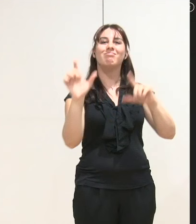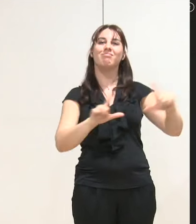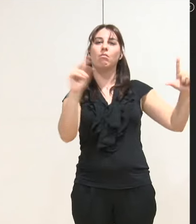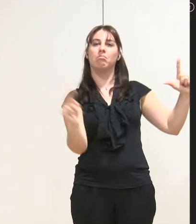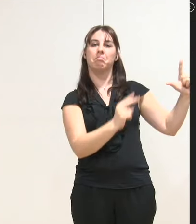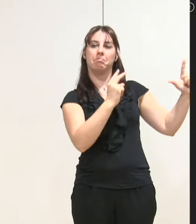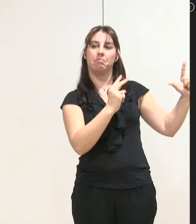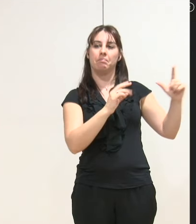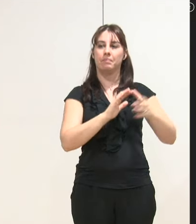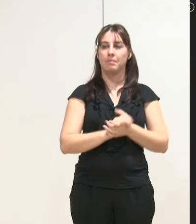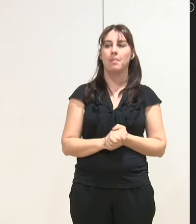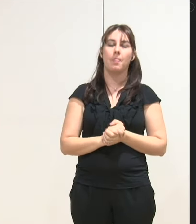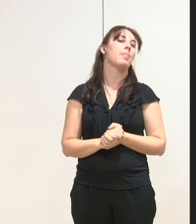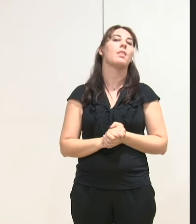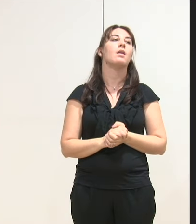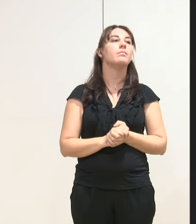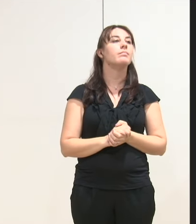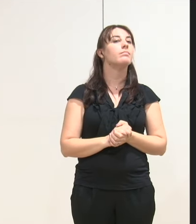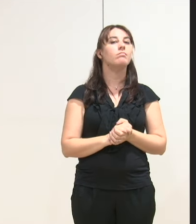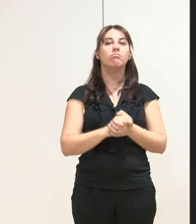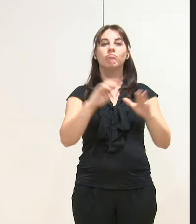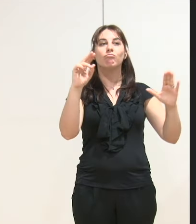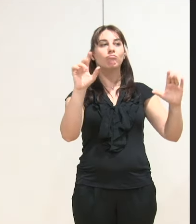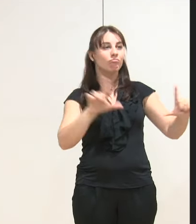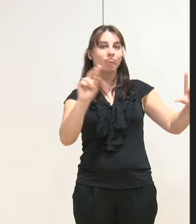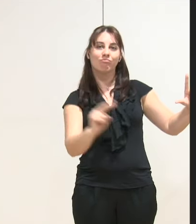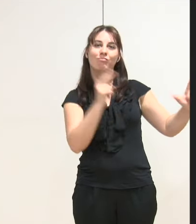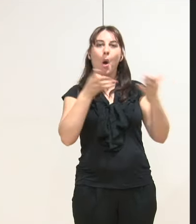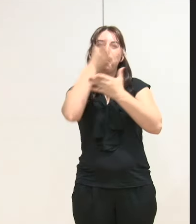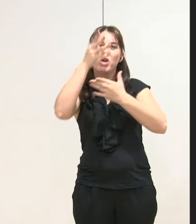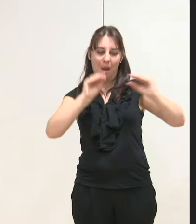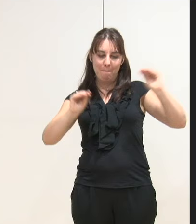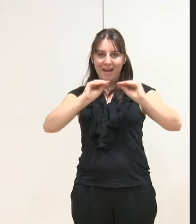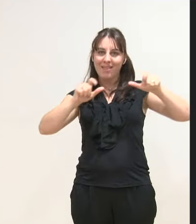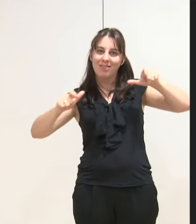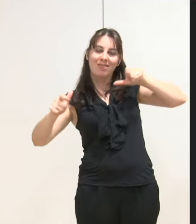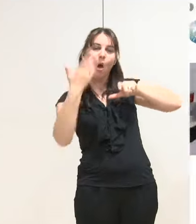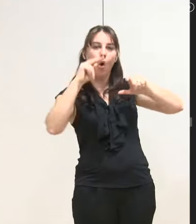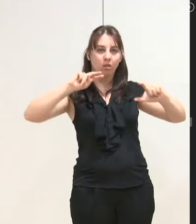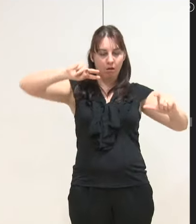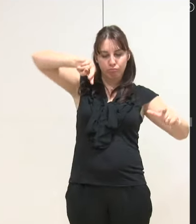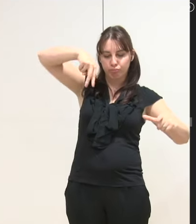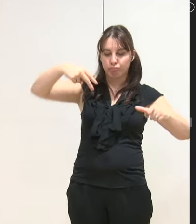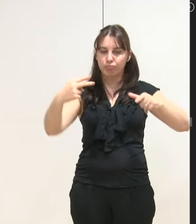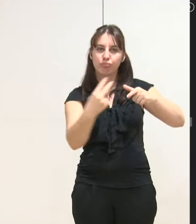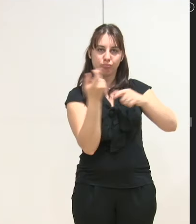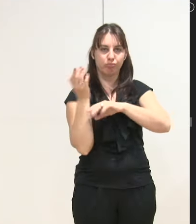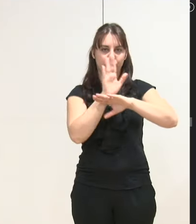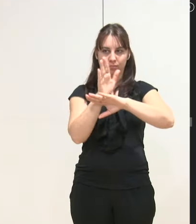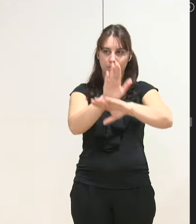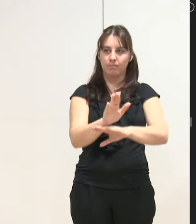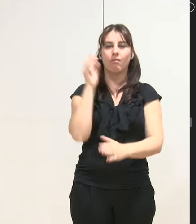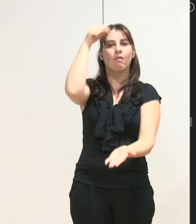soir donc vous voyez voyez ici le le projet je vous montrerai d'autres vues donc il est